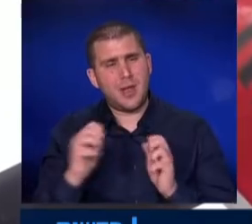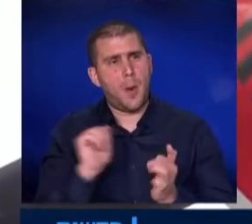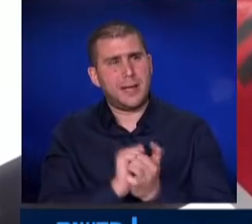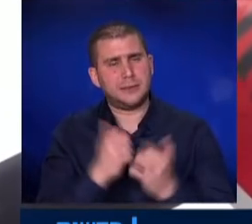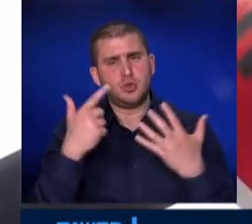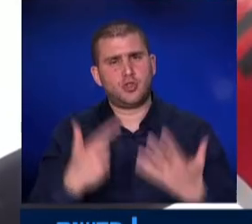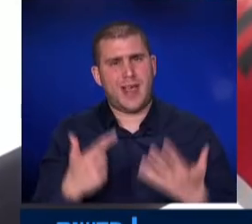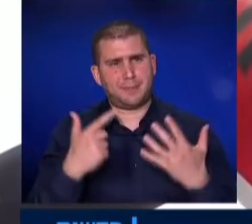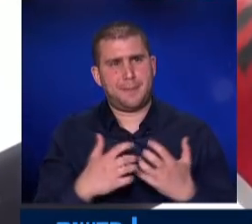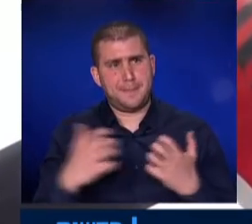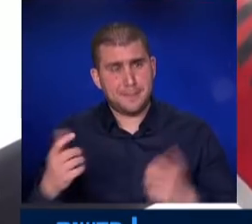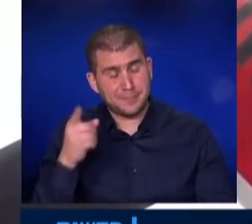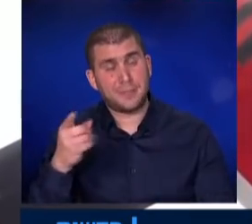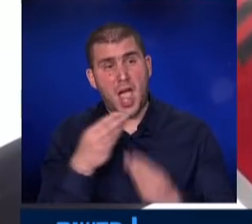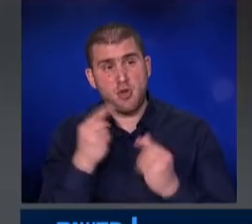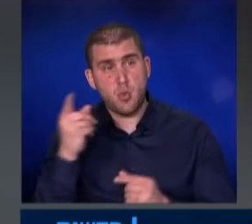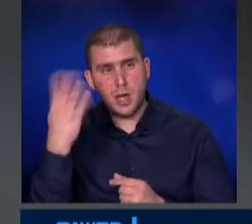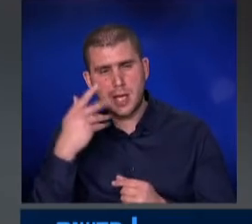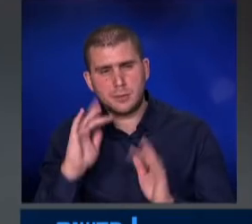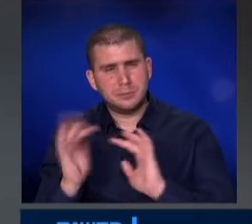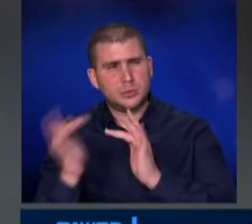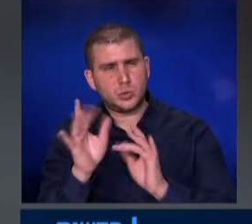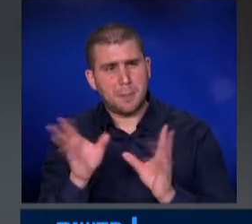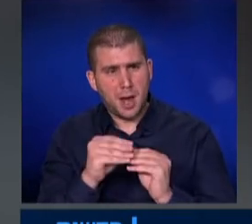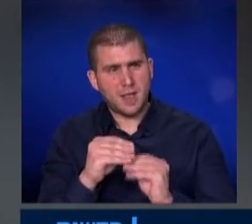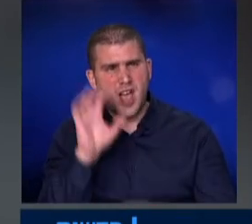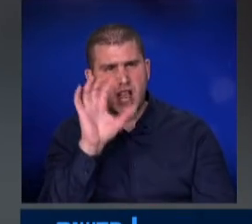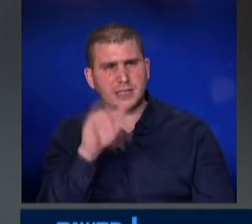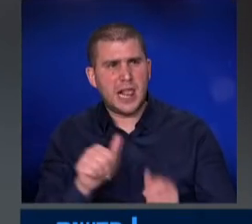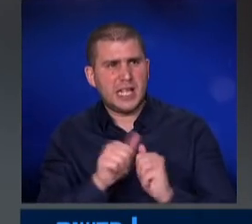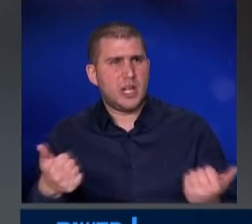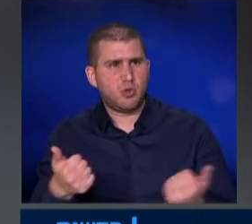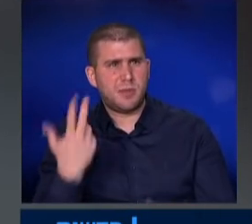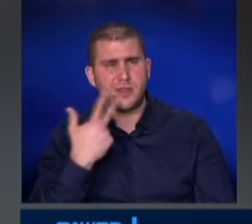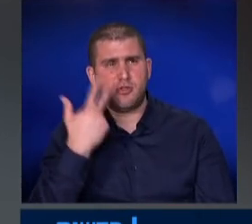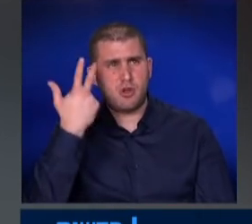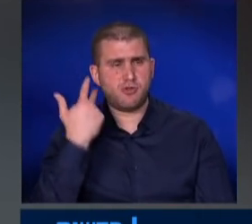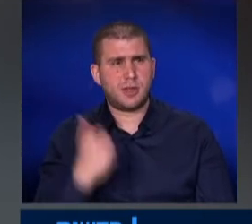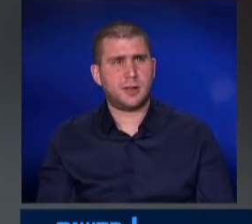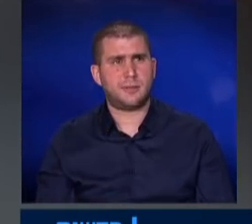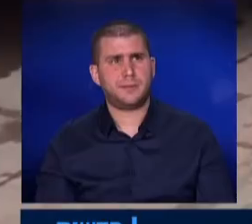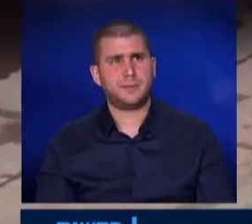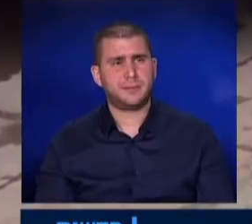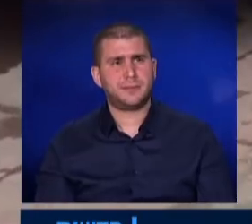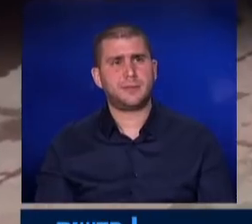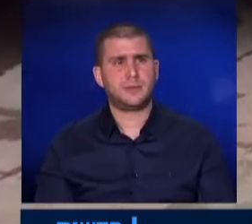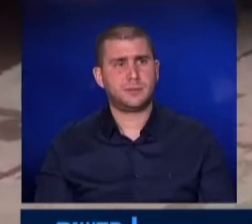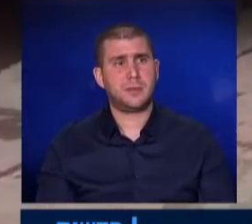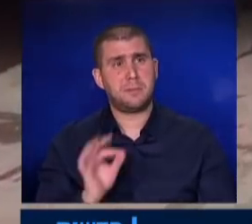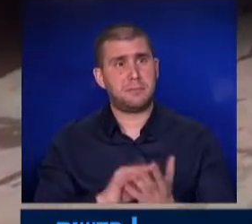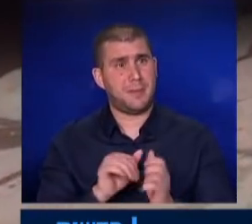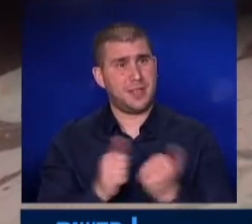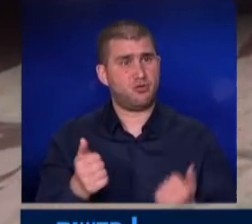בשבעה ימים. החשד כי היה מסוכסך איתה וכעס על גירושיה לפני שלוש שנים. שהתגרשה